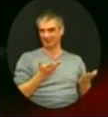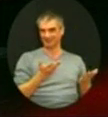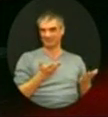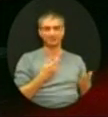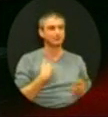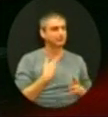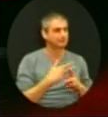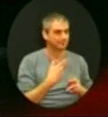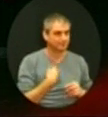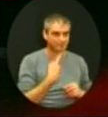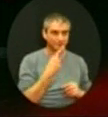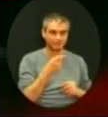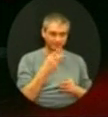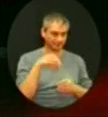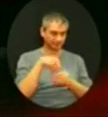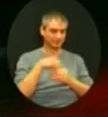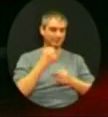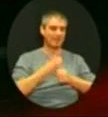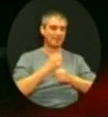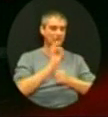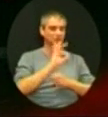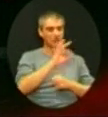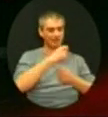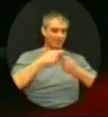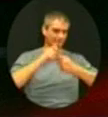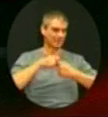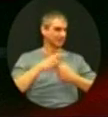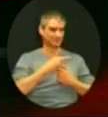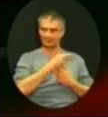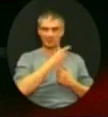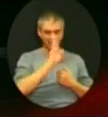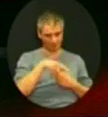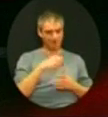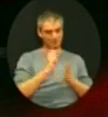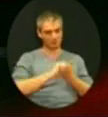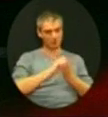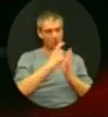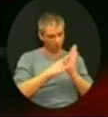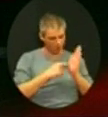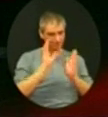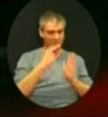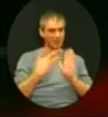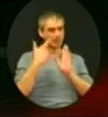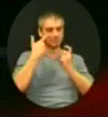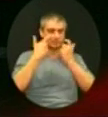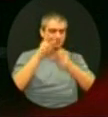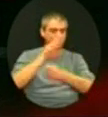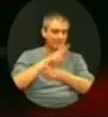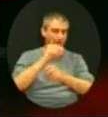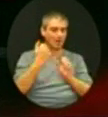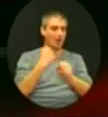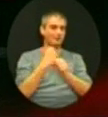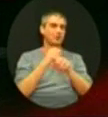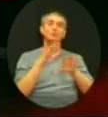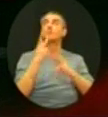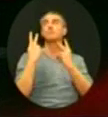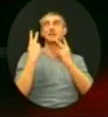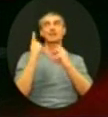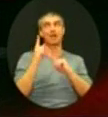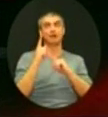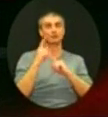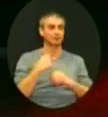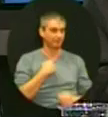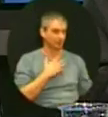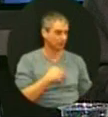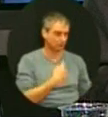אני רק רוצה לומר... זה חלק מהעבודה נכון. שלכם כחברי כנסת, זה לא, אתם גם מחוקקים, אבל אתם גם מפקחים על עבודה לכן, הממשלה. אני רוצה לומר... אני רוצה